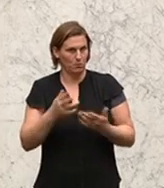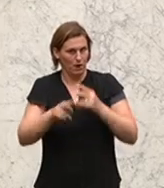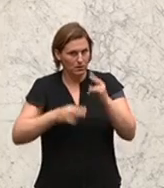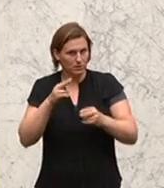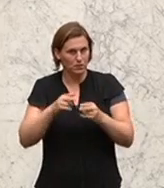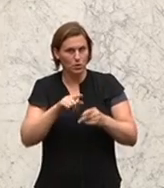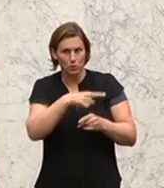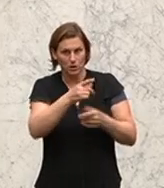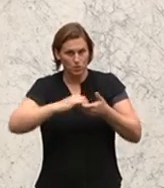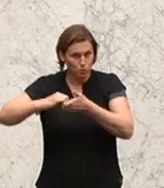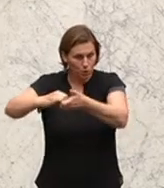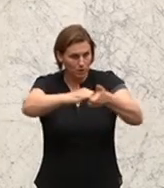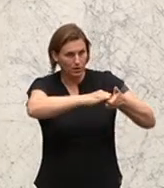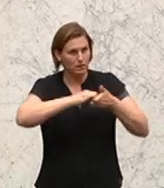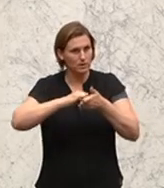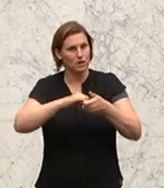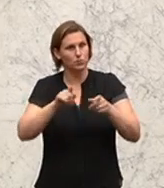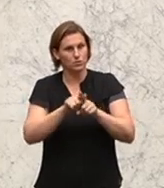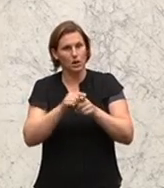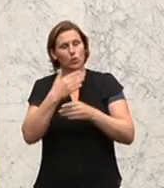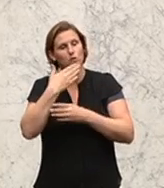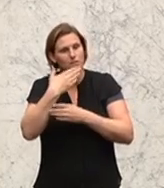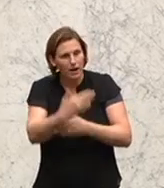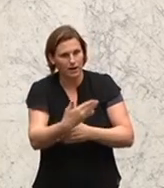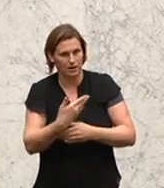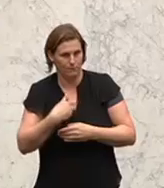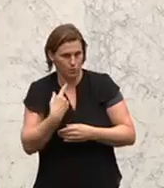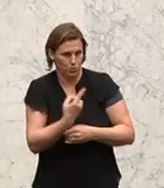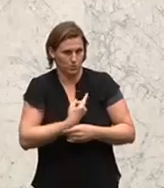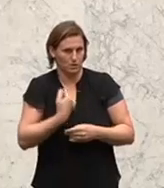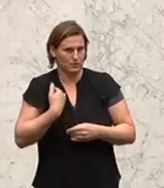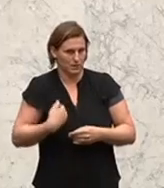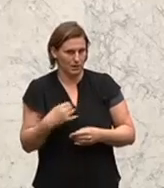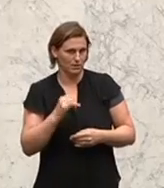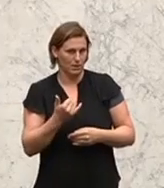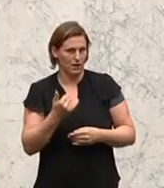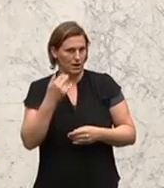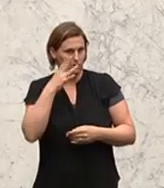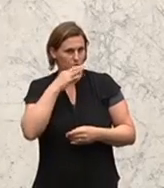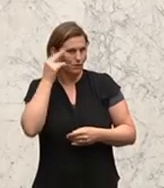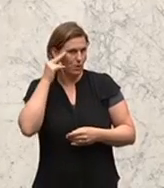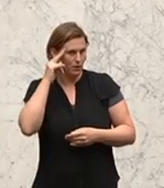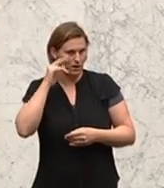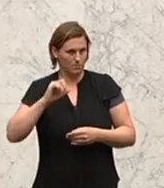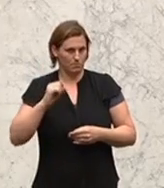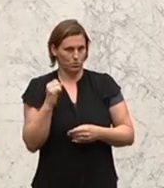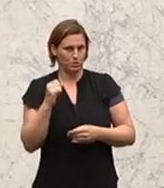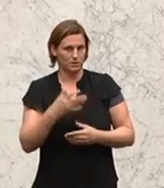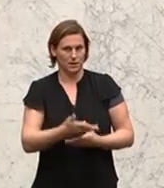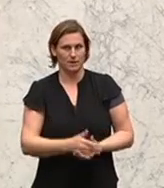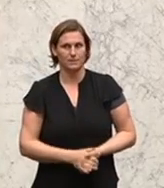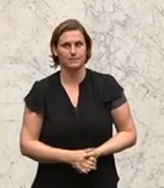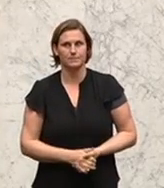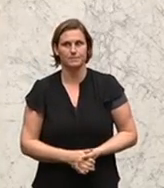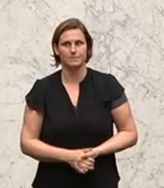unsere Solidarität und unseren Dank haben Sie auf alle Fälle, meine sehr geehrten Damen und Herren. Ich